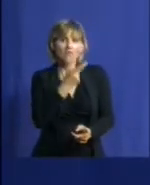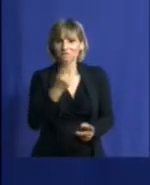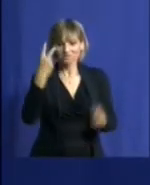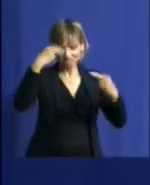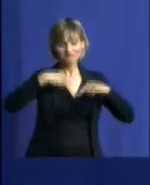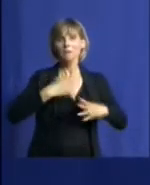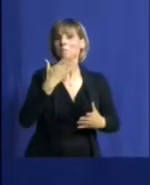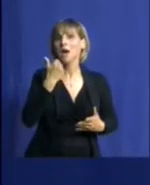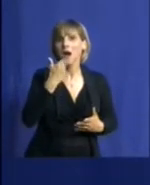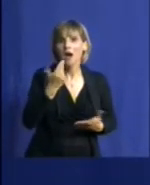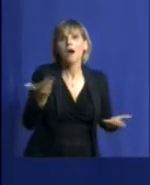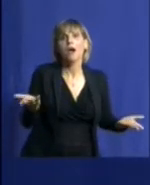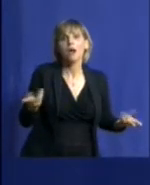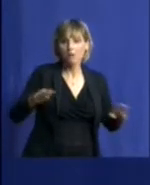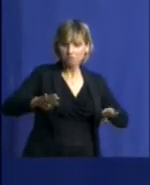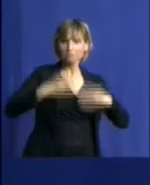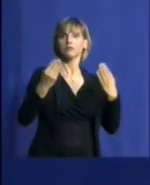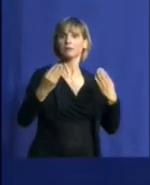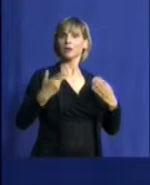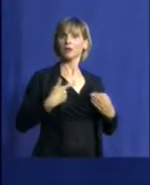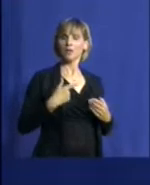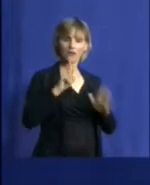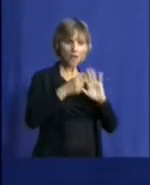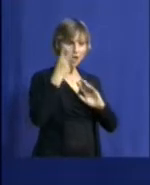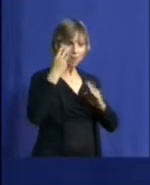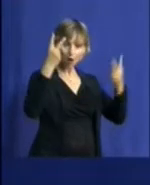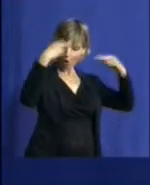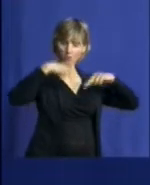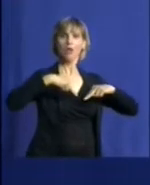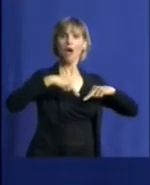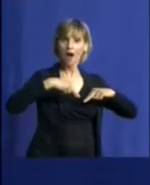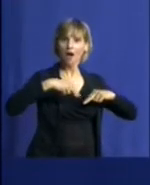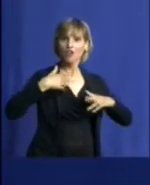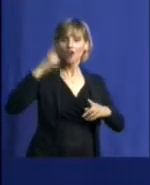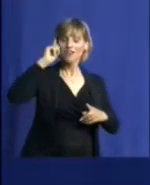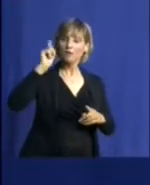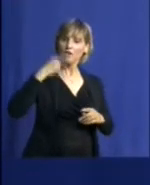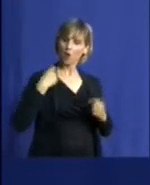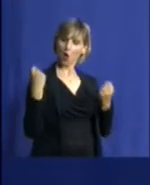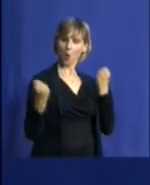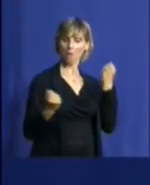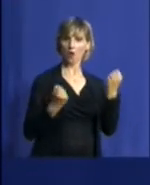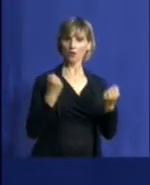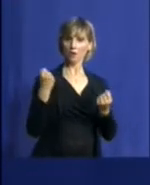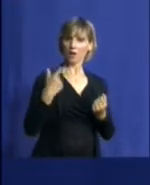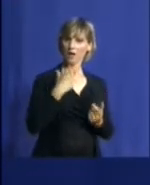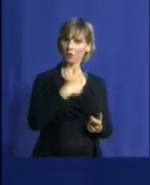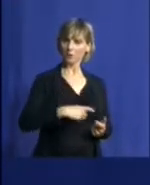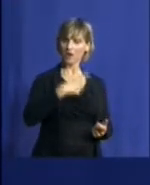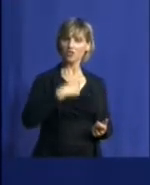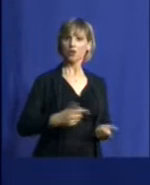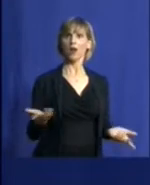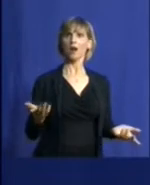viste, dopo un po' di tempo ho preso consapevolezza di mio determinato modo di essere o di certi comportamenti che ho